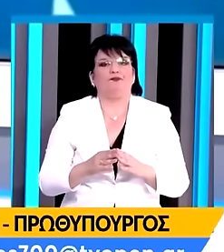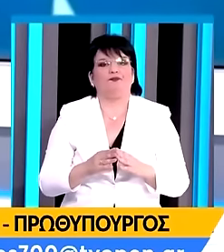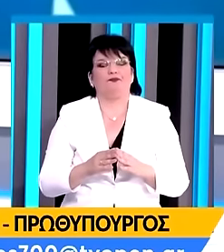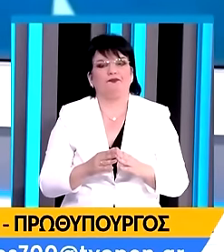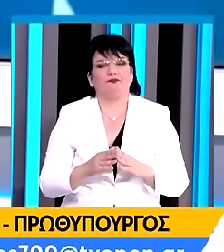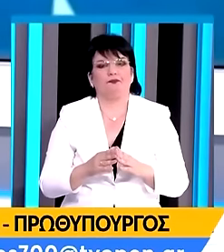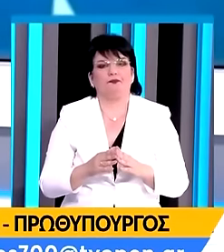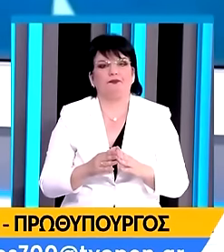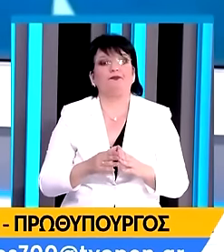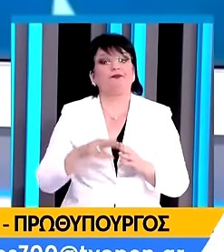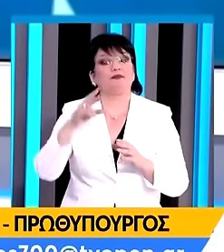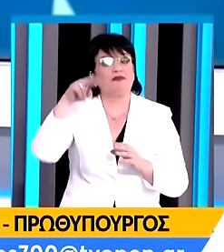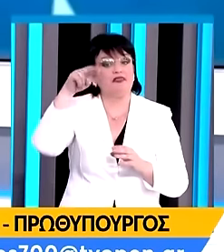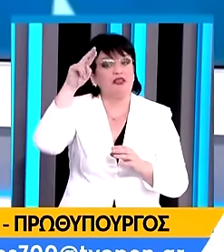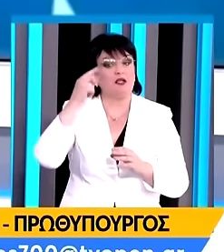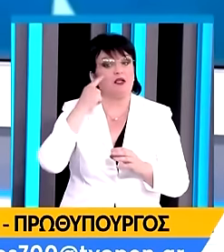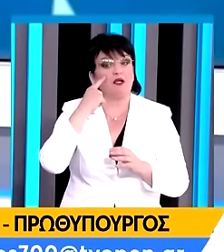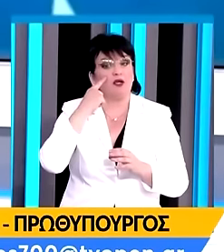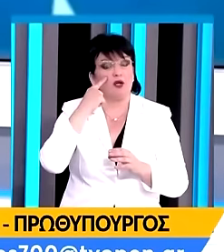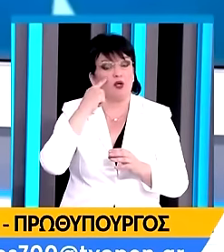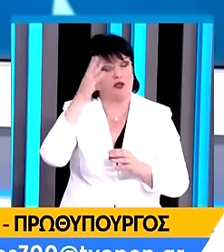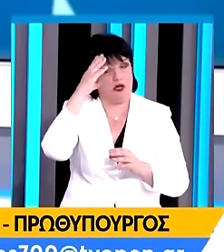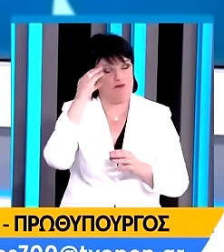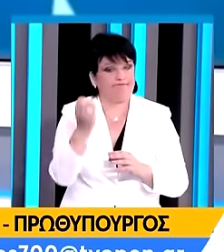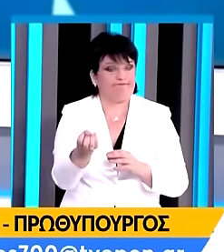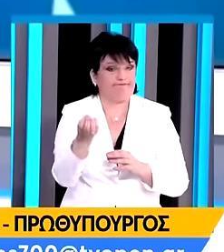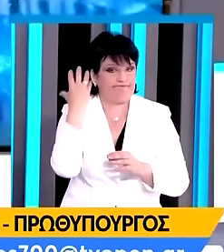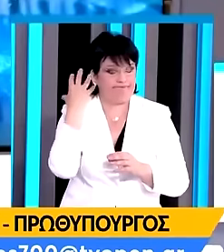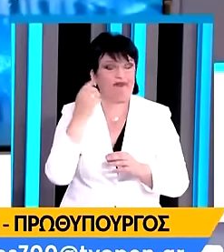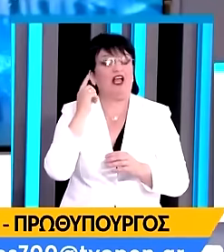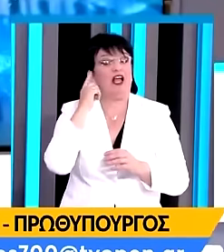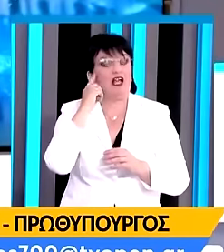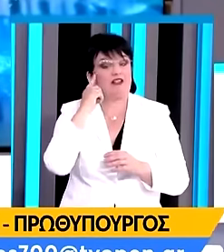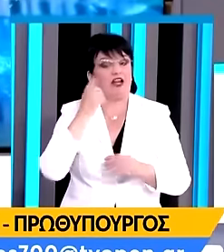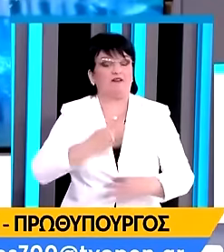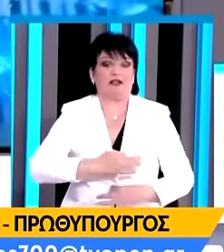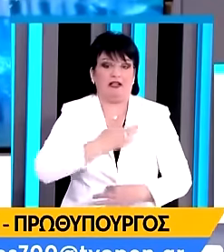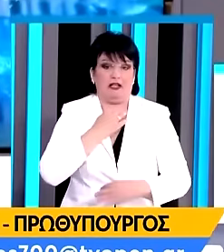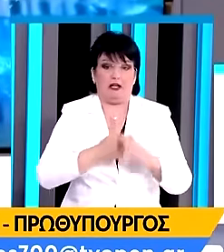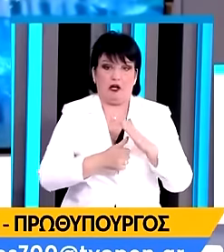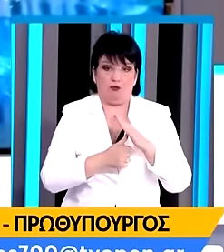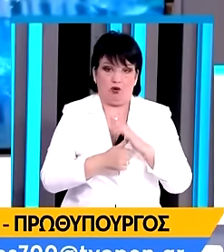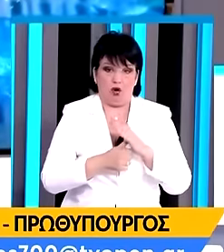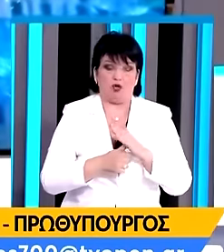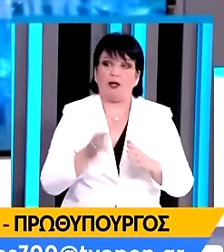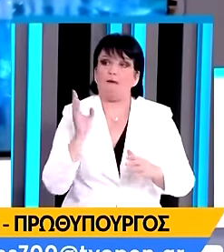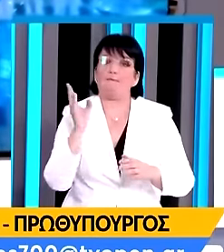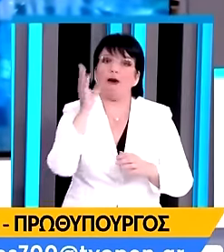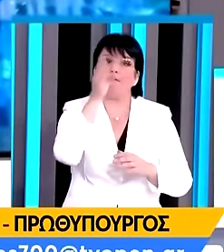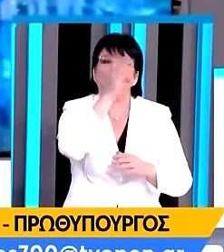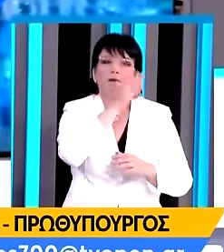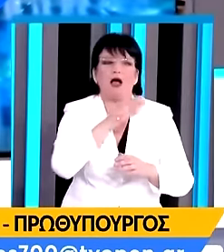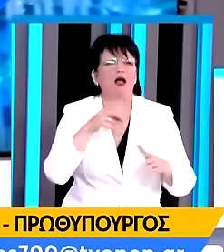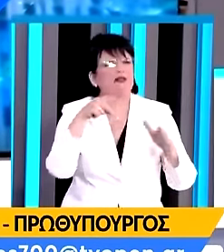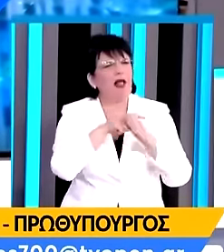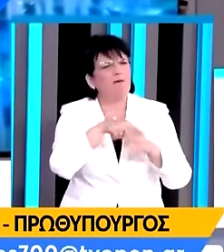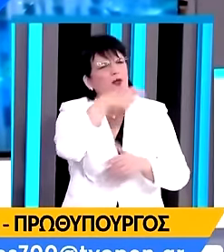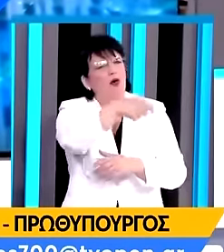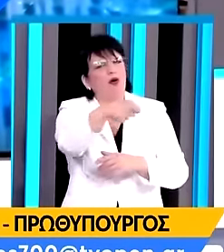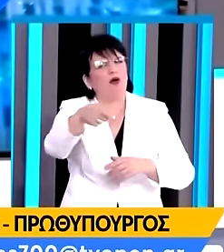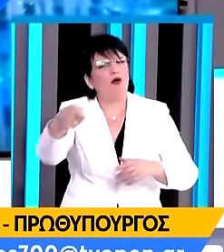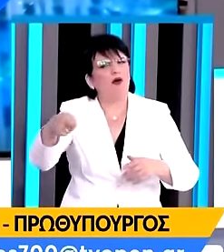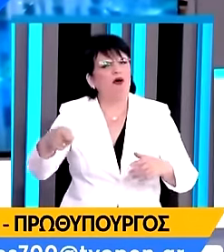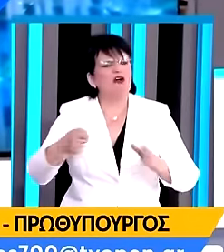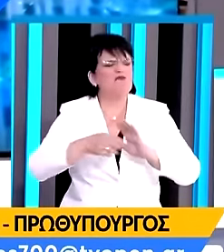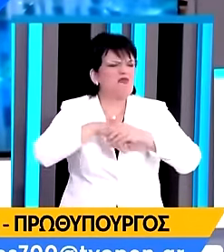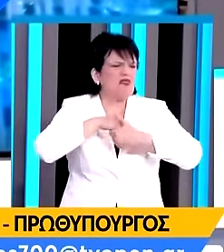λίγο. Και τα χειρότερα του πληθωρισμού πια τα έχουμε περάσει. Καταλαβαίνετε, κύριε Πρόεδρε, και το συναντάτε και εσείς στις περιοδίες, ότι ο άλλος σου λέει: εγώ στο ταμείο πληρώνω. Δεν